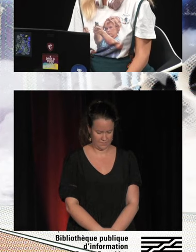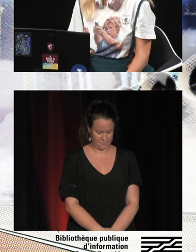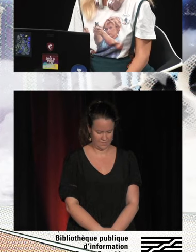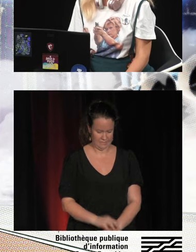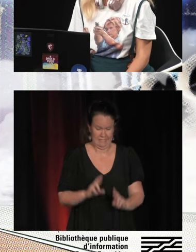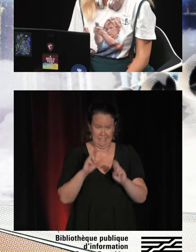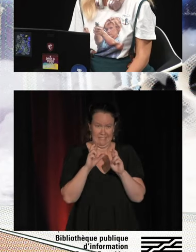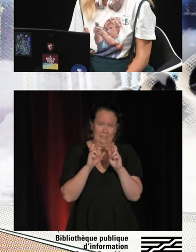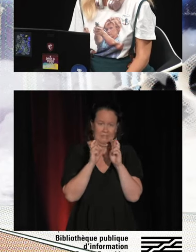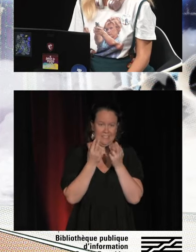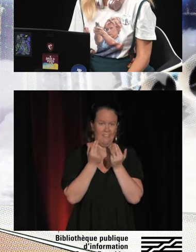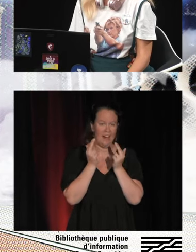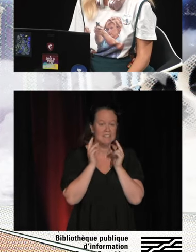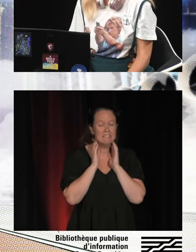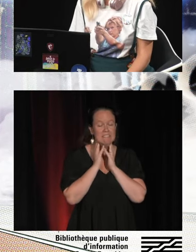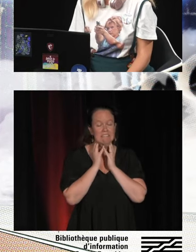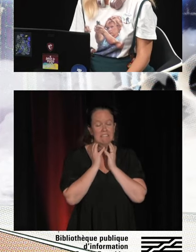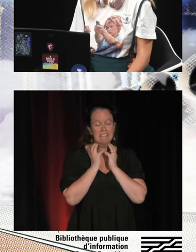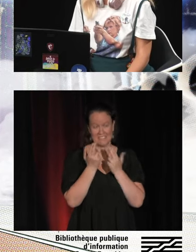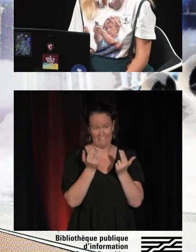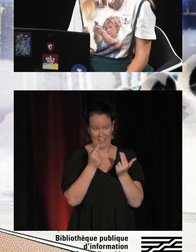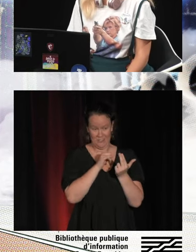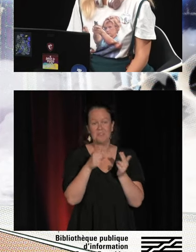Cette phrase ne va pas bien vieillir, je le sens.